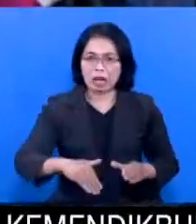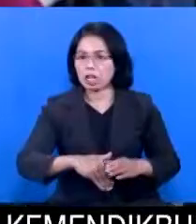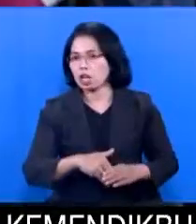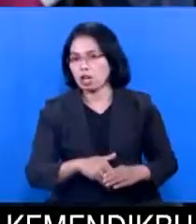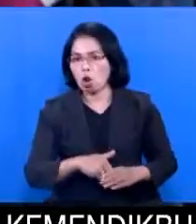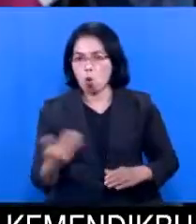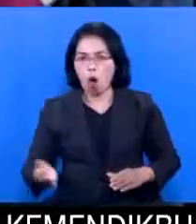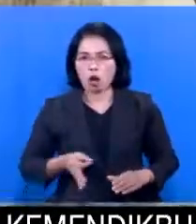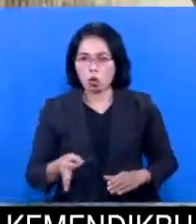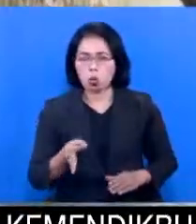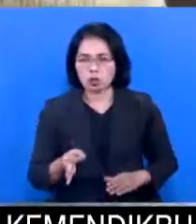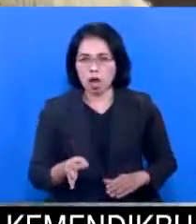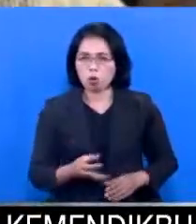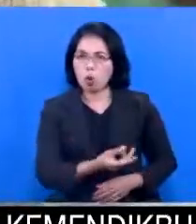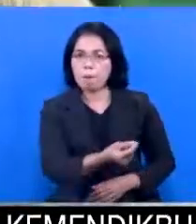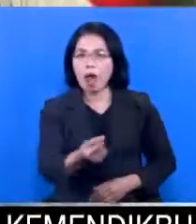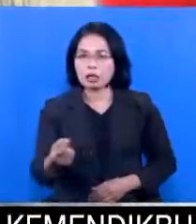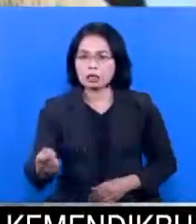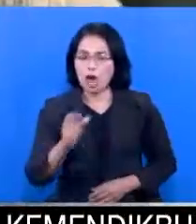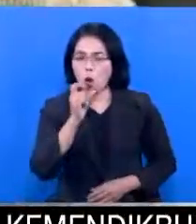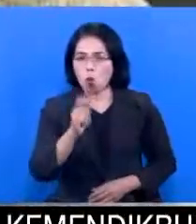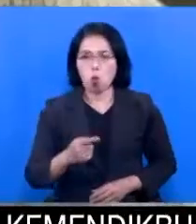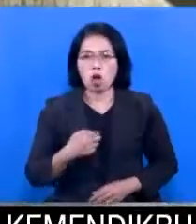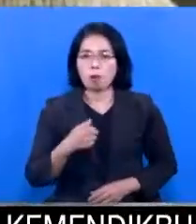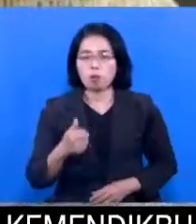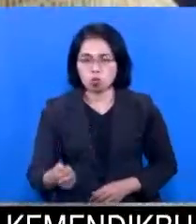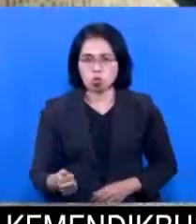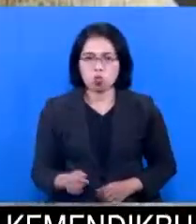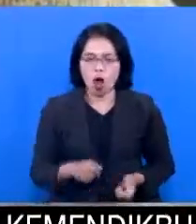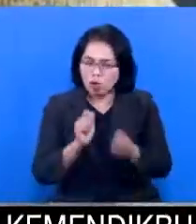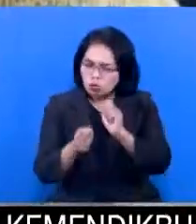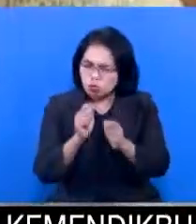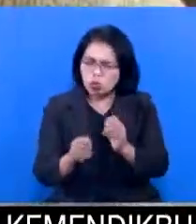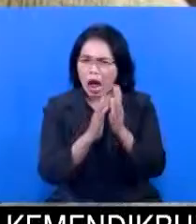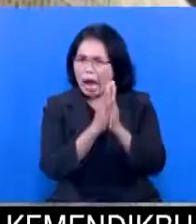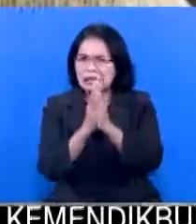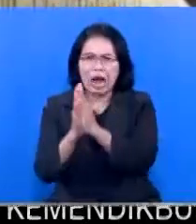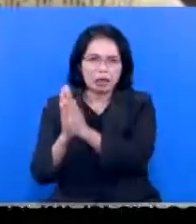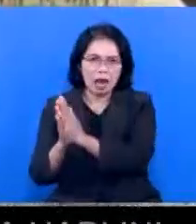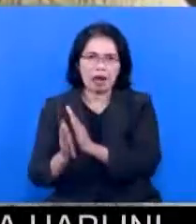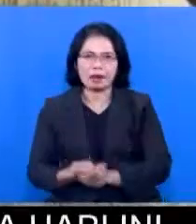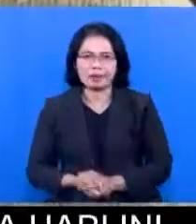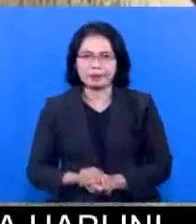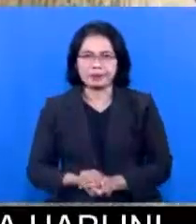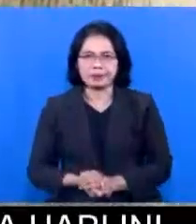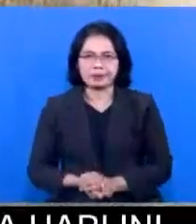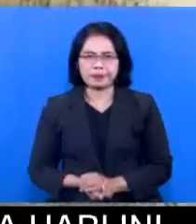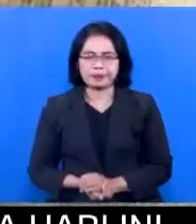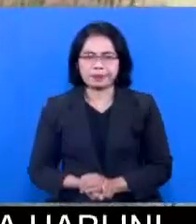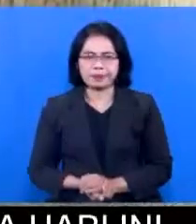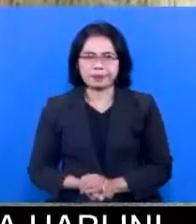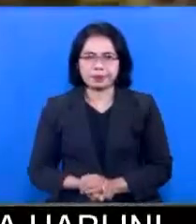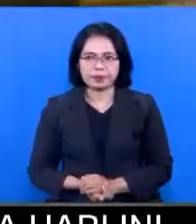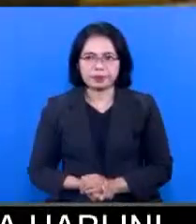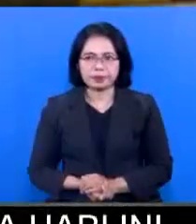raya. Ibu tadi udah sempat masuk atau belum, atau ibu dialihkan ini? Dialihkan, suruh masuk lewat